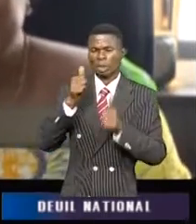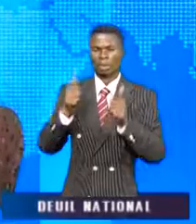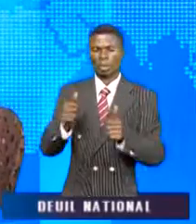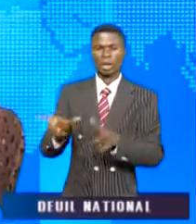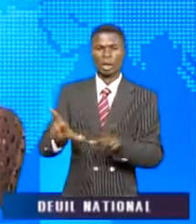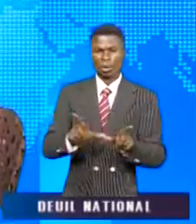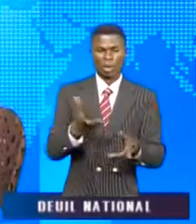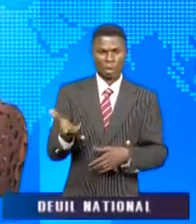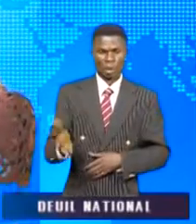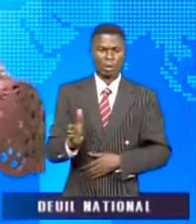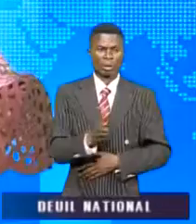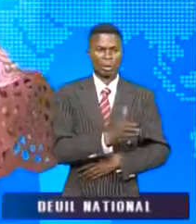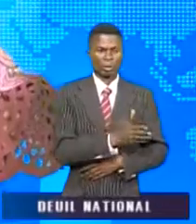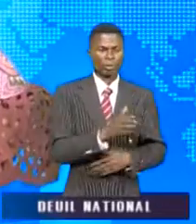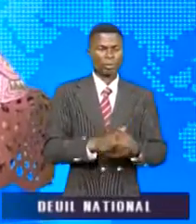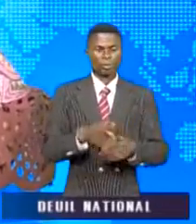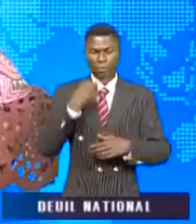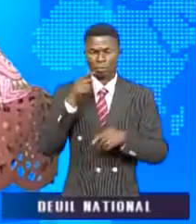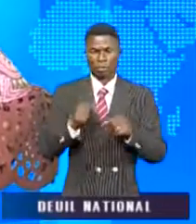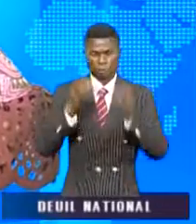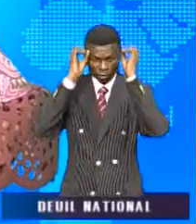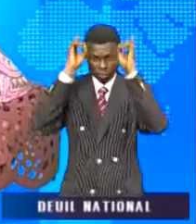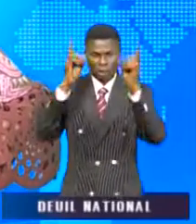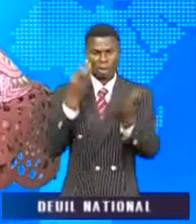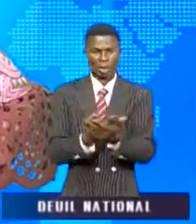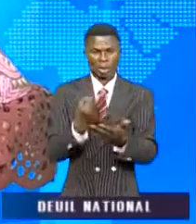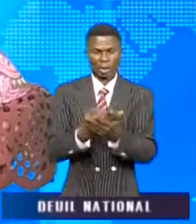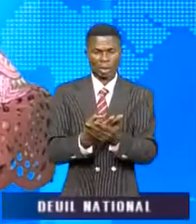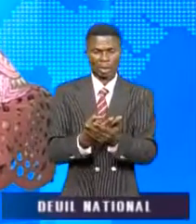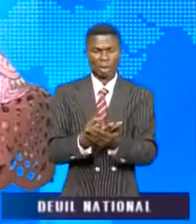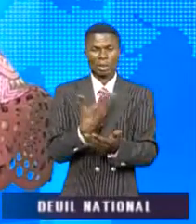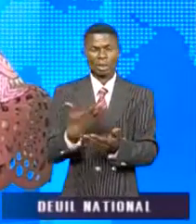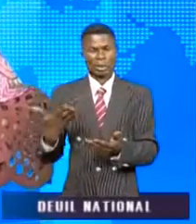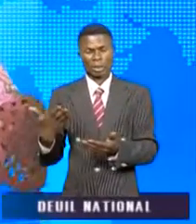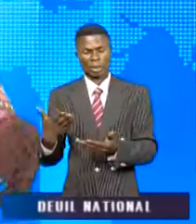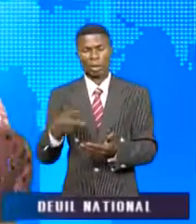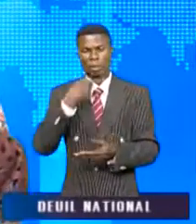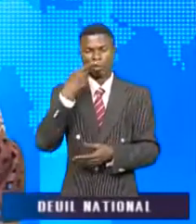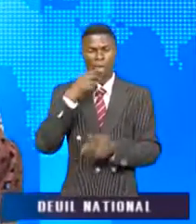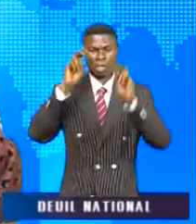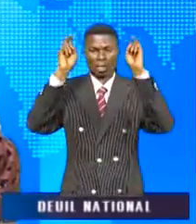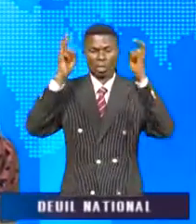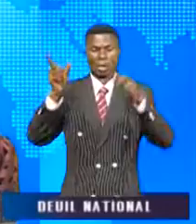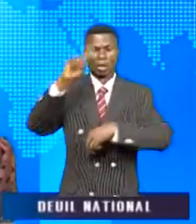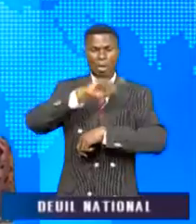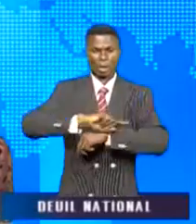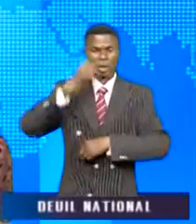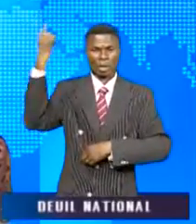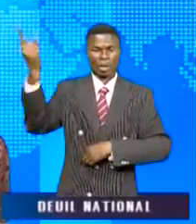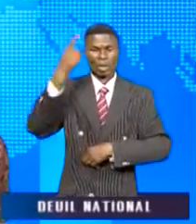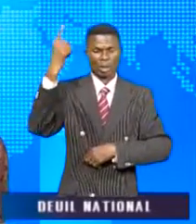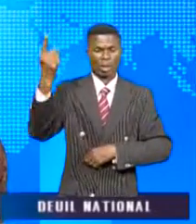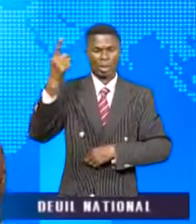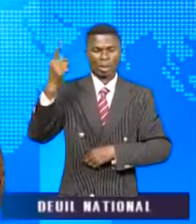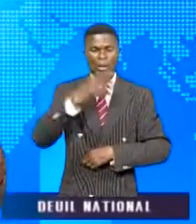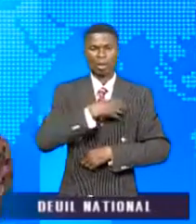Lualaba. Parlons à présent de l'éducation financière et les notions de l'épargne ainsi que le thème de la journée internationale de